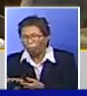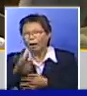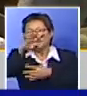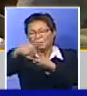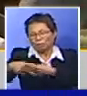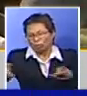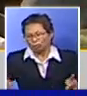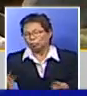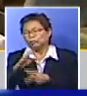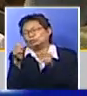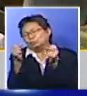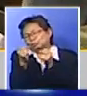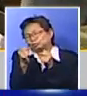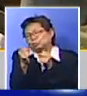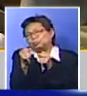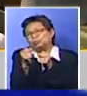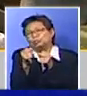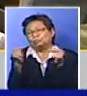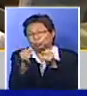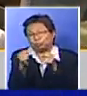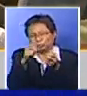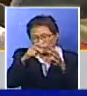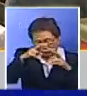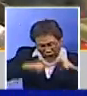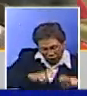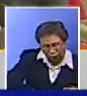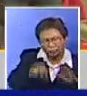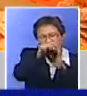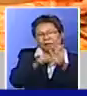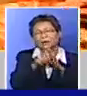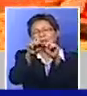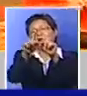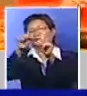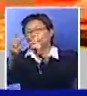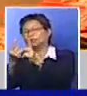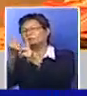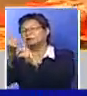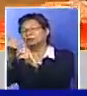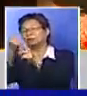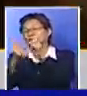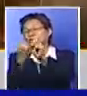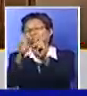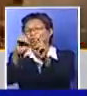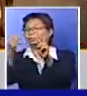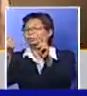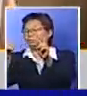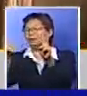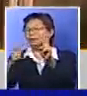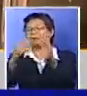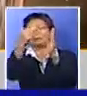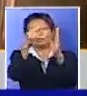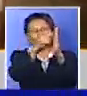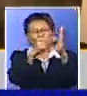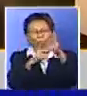kontena sejuk beku kes tersebut disias mengikut seksyen 111 akta Makis 2011 yang memperuntukkan